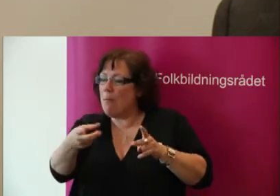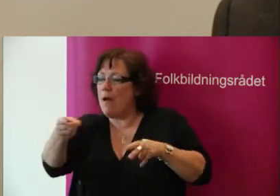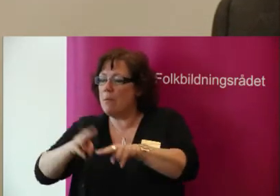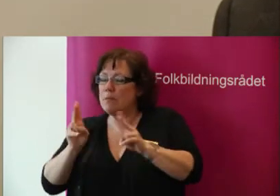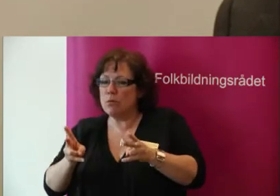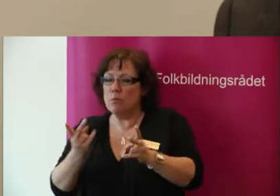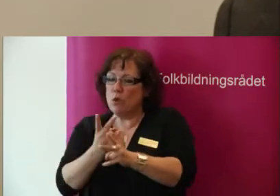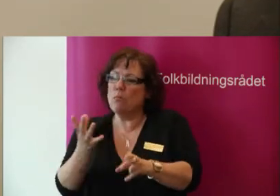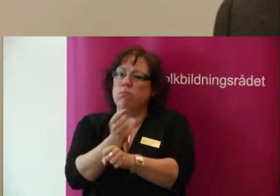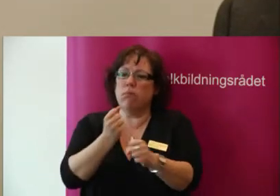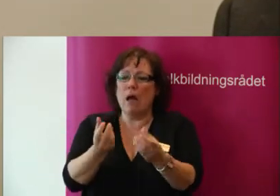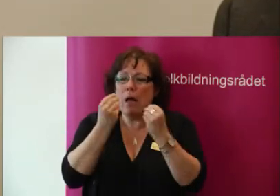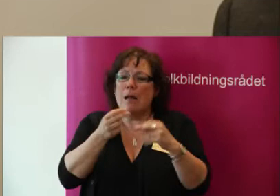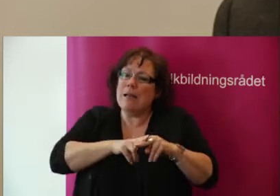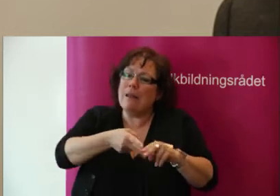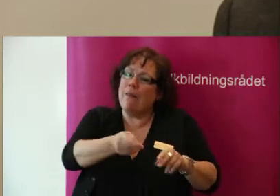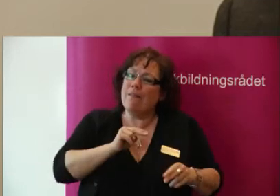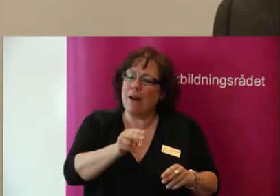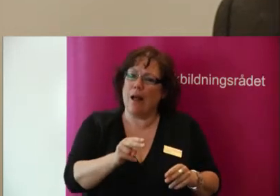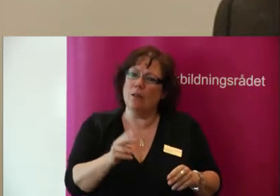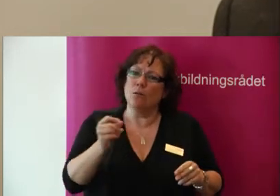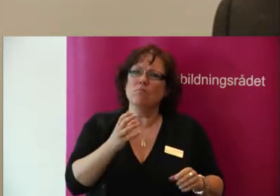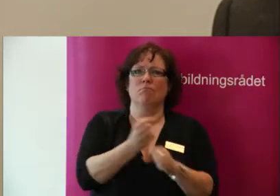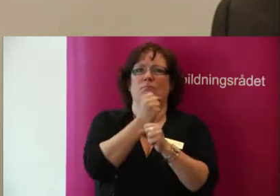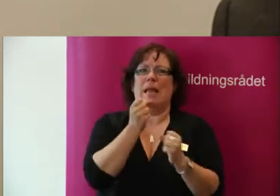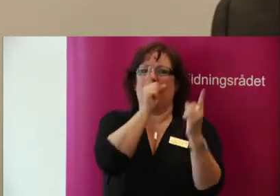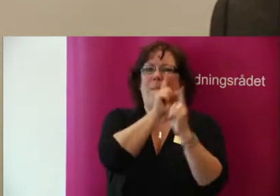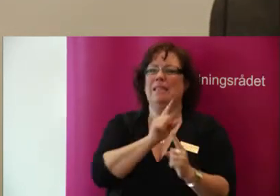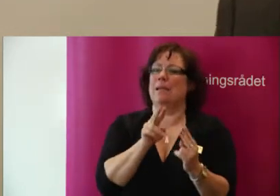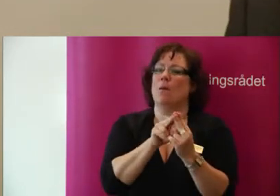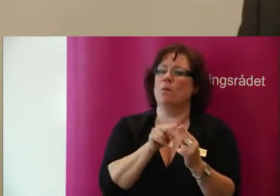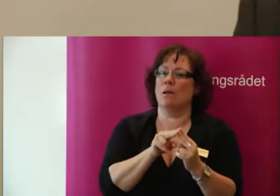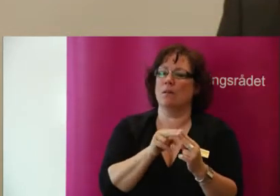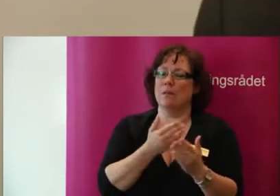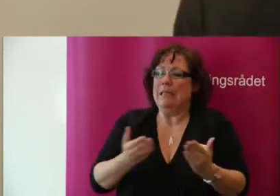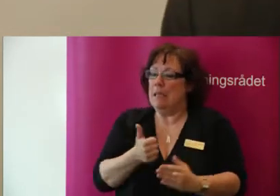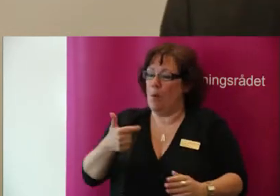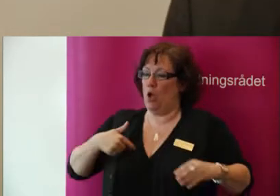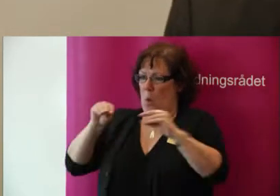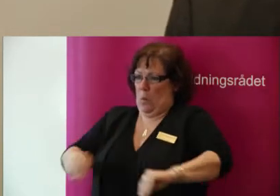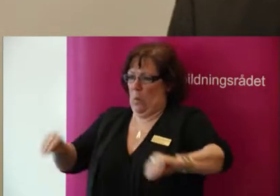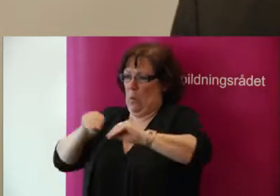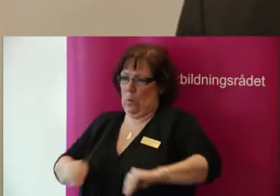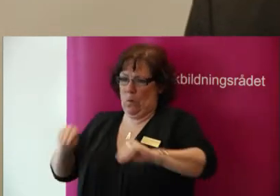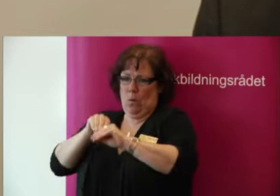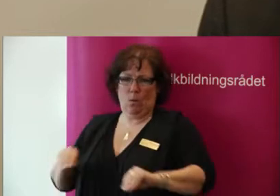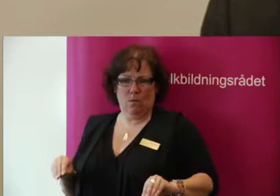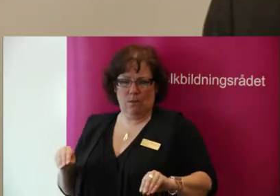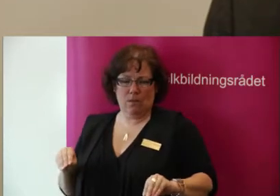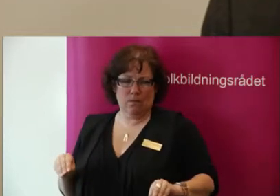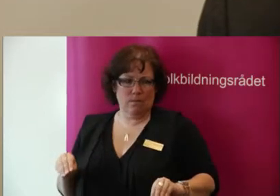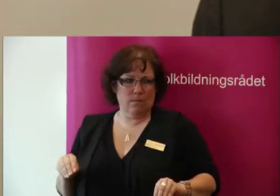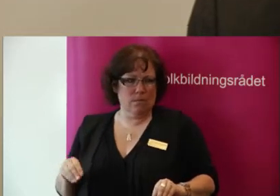känna varandra och det blir liksom en mänsklig kontakt utöver att liksom, ja, det ska undervisas i någon sorts passiv